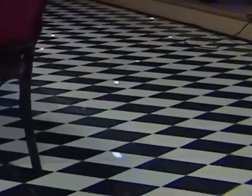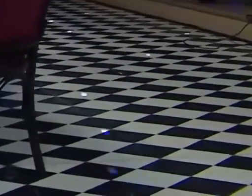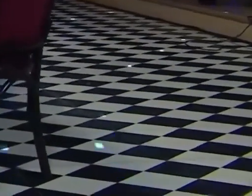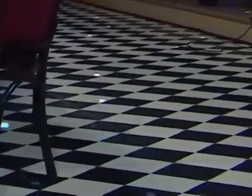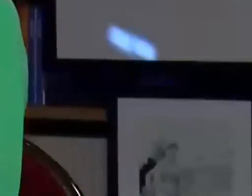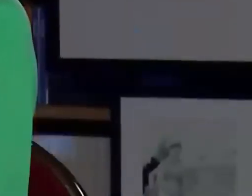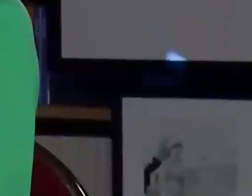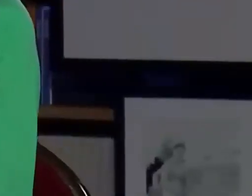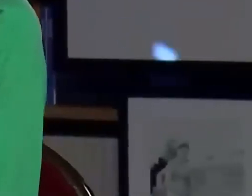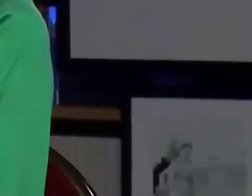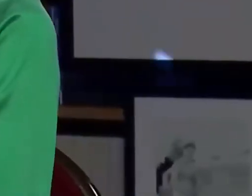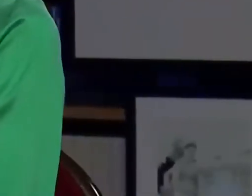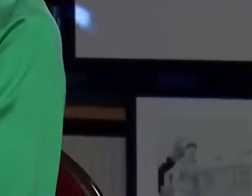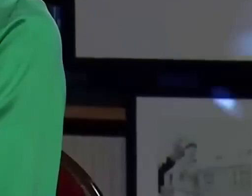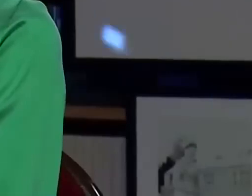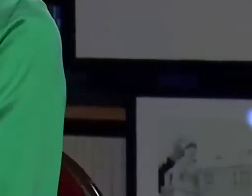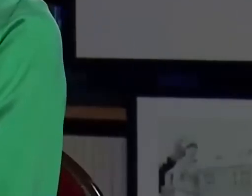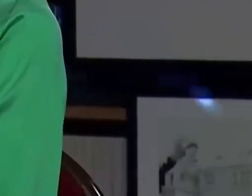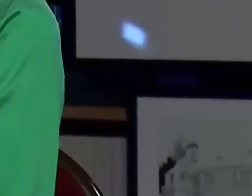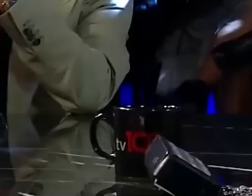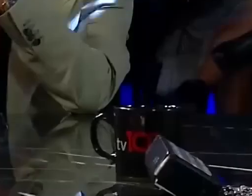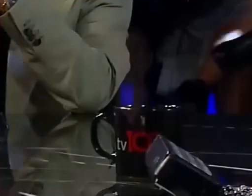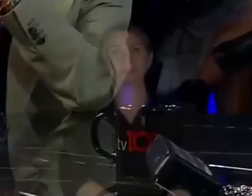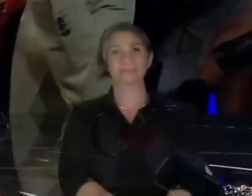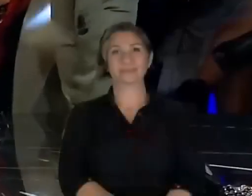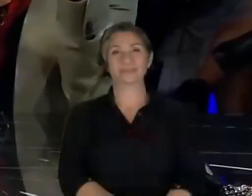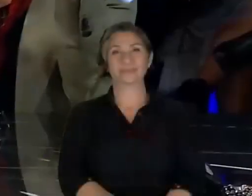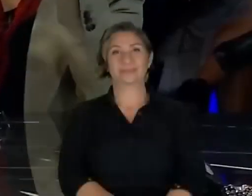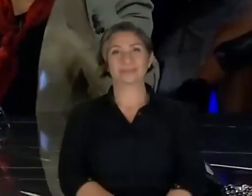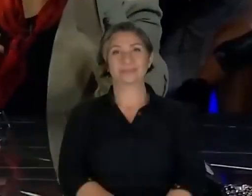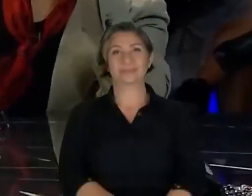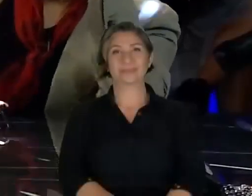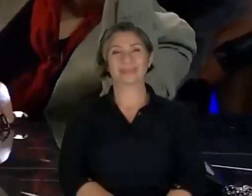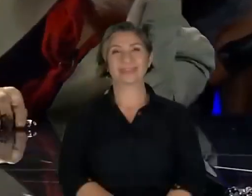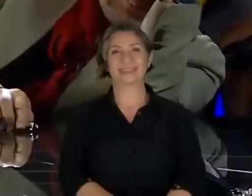L is for the way you look at me. Yine bana